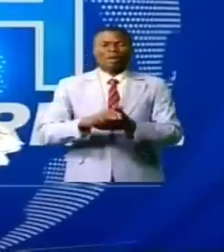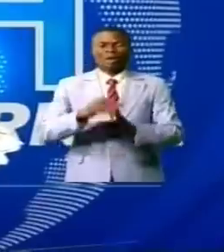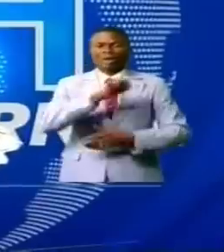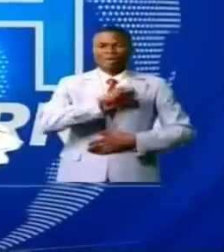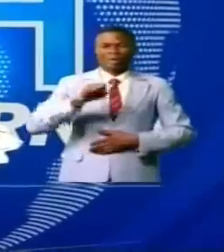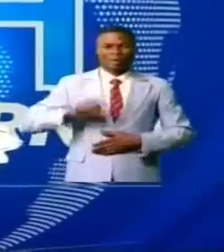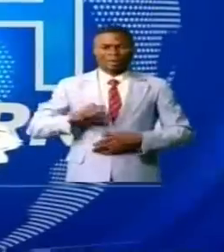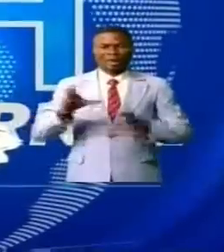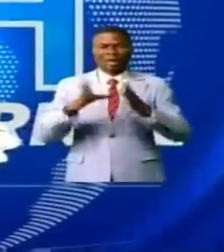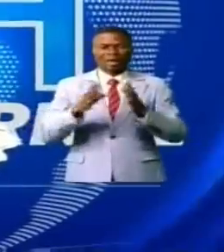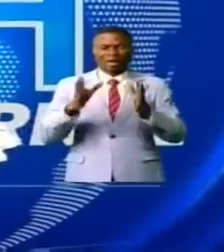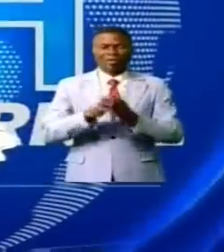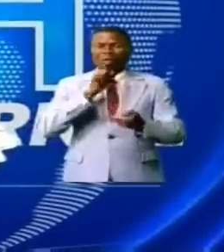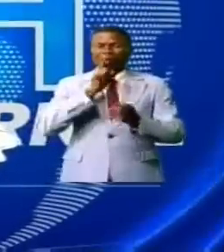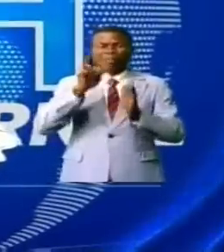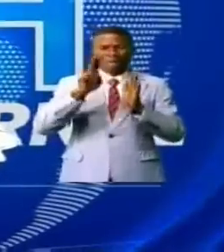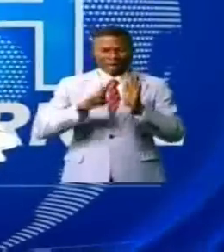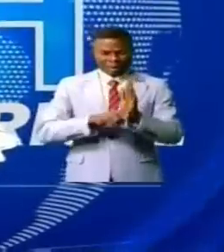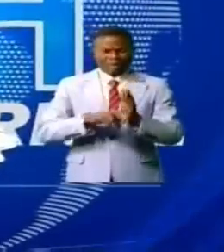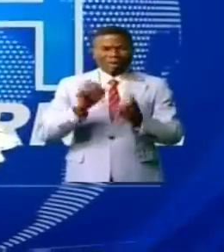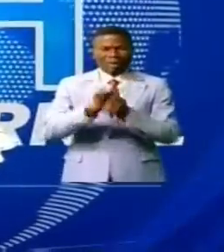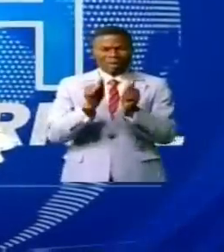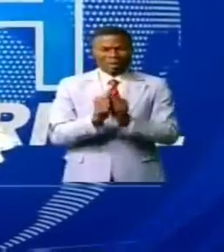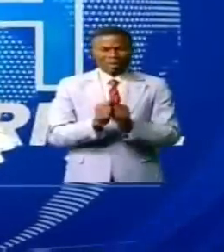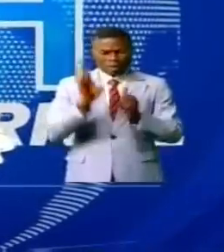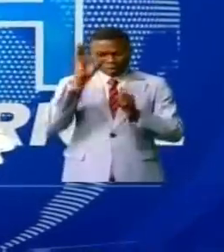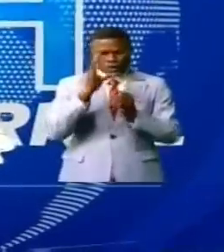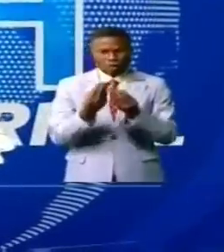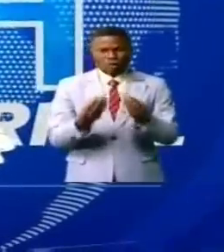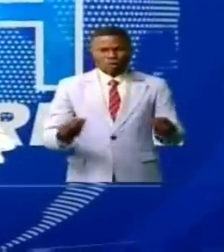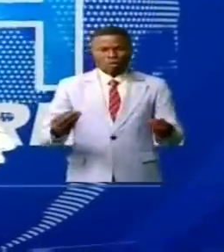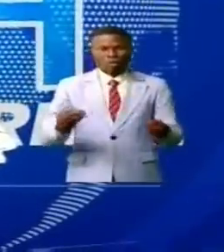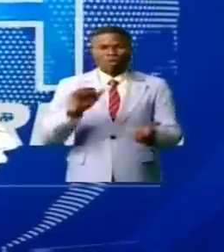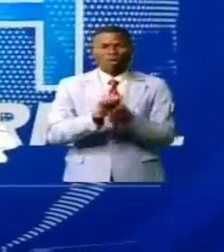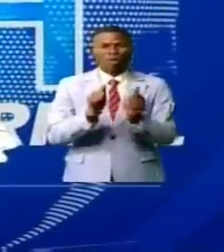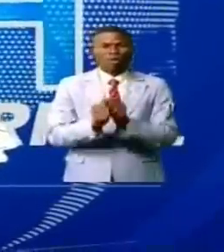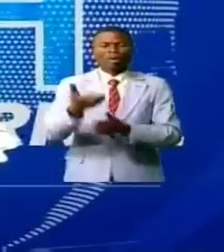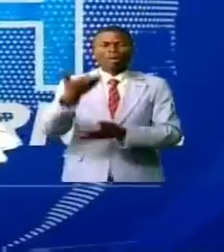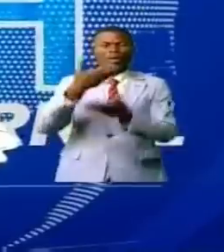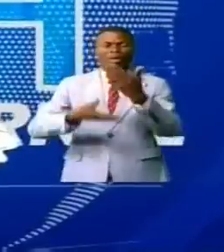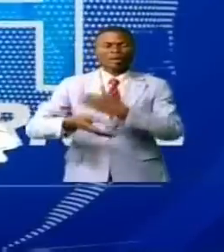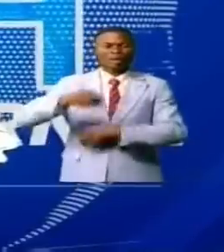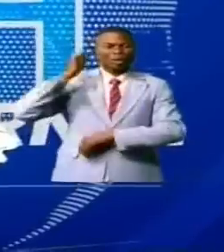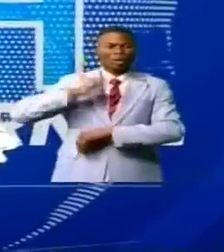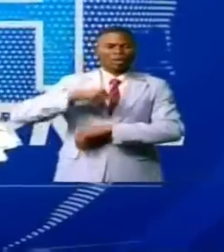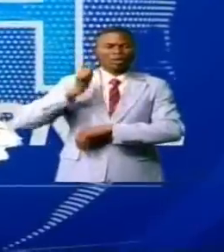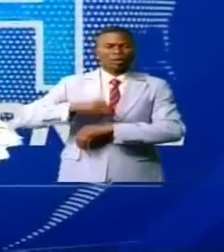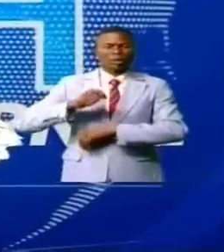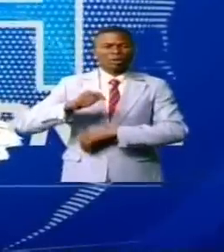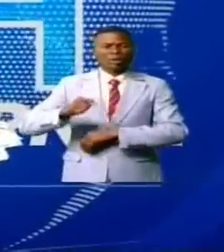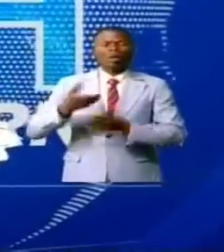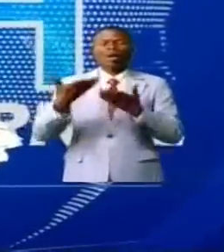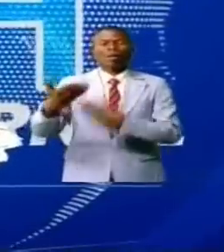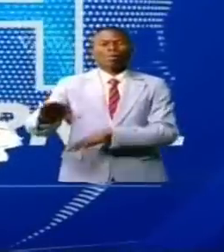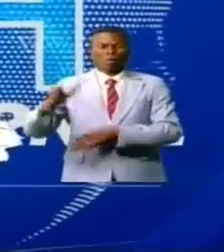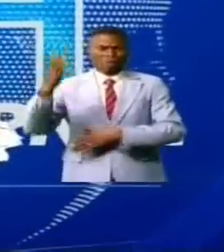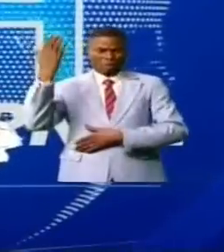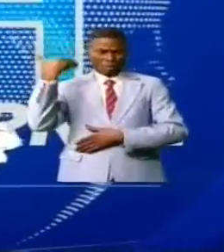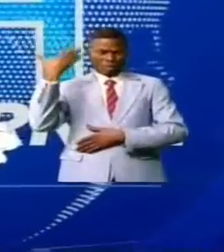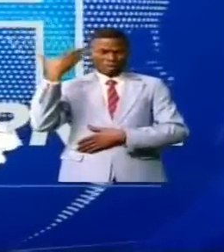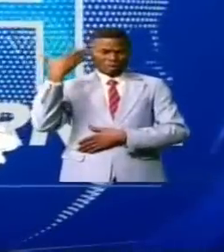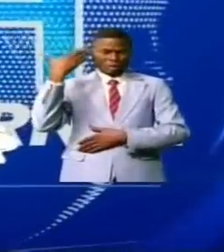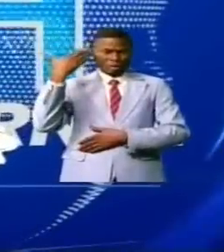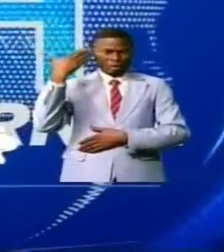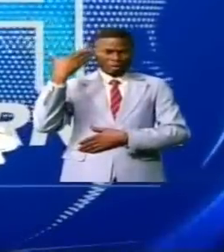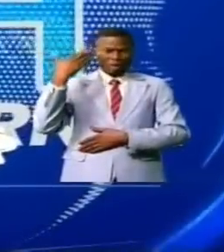de midi ce vendredi. Il est question de trouver le successeur du juge Polycarpe Mongoulou, décédé récemment,